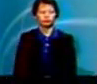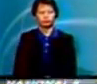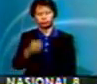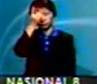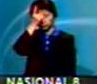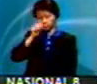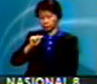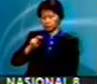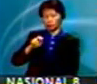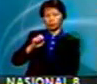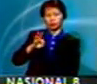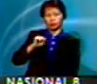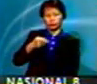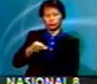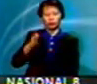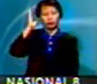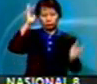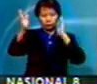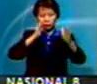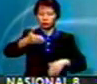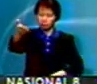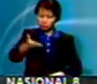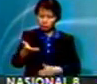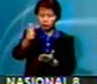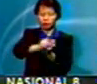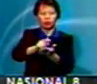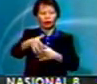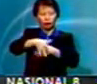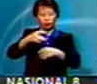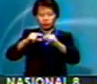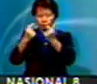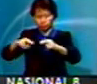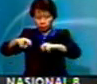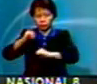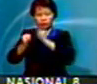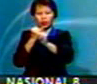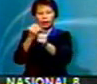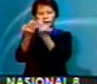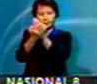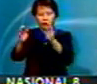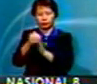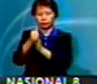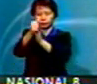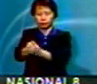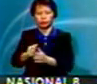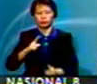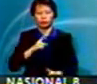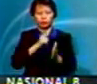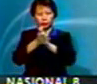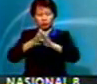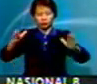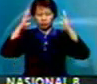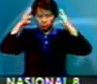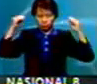Datuk Seri Hanifah memaklumkan Malaysia mengalung-alungkan laporan awal pasukan siasatan antarabangsa bebas yang diketuai Lembaga Keselamatan